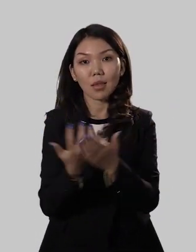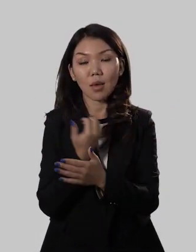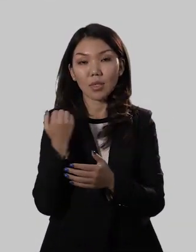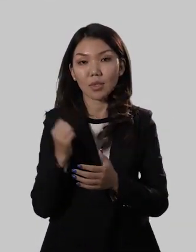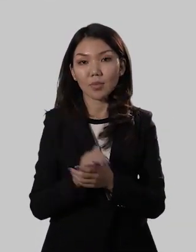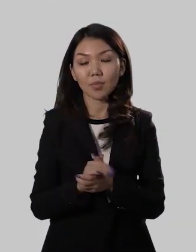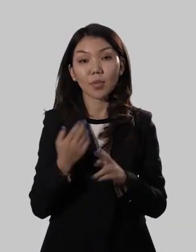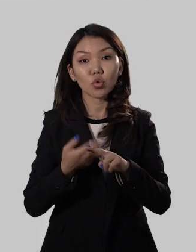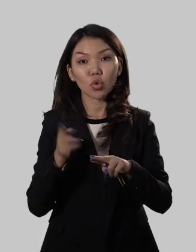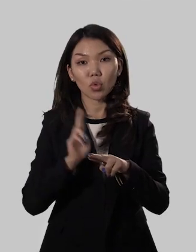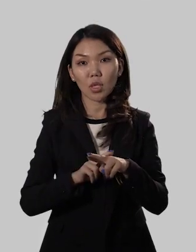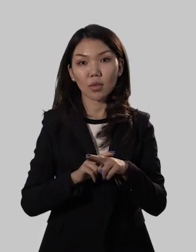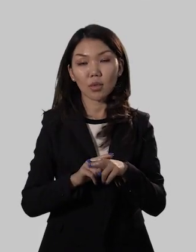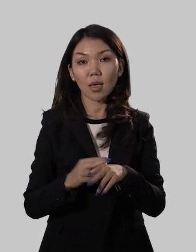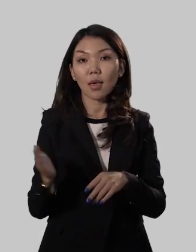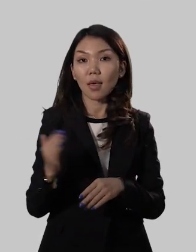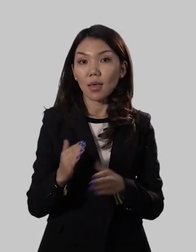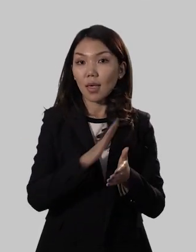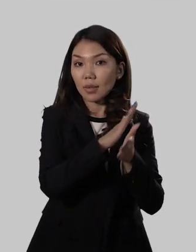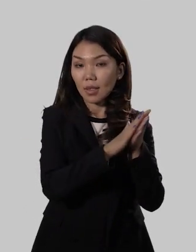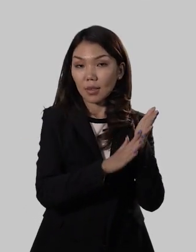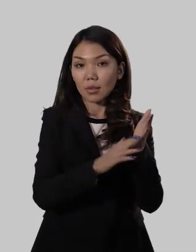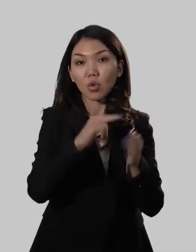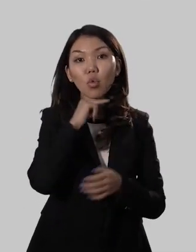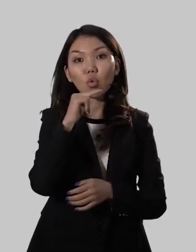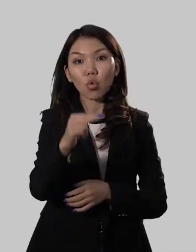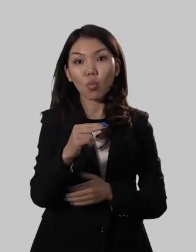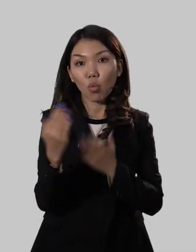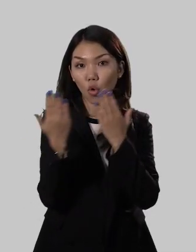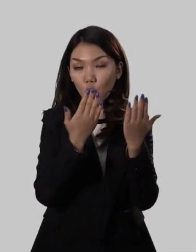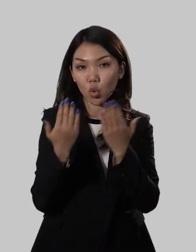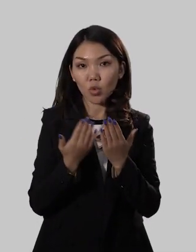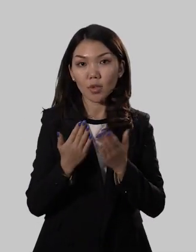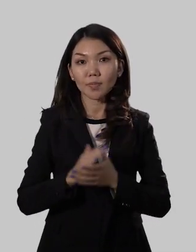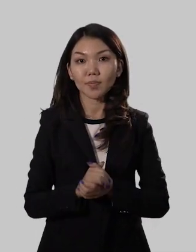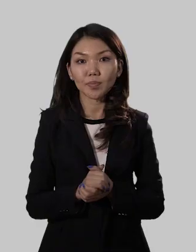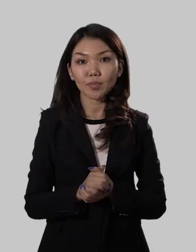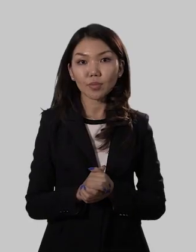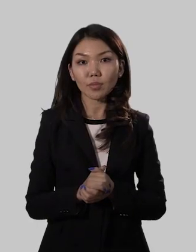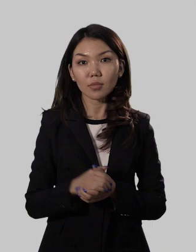табасыңар. Ошондуктан келгиле текстти көңүл коюп окугула.